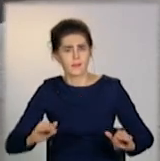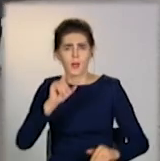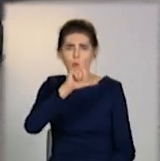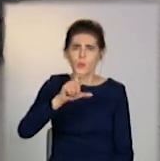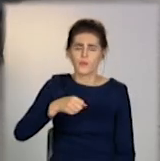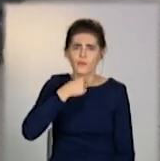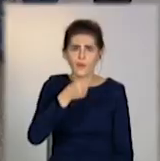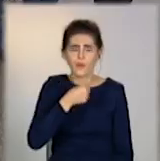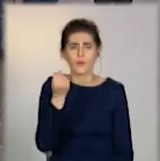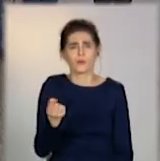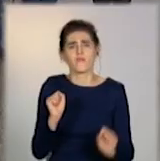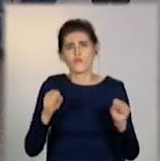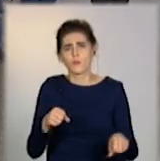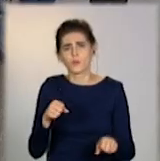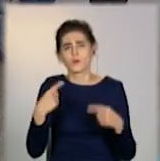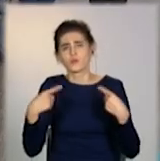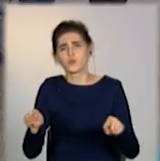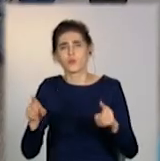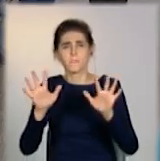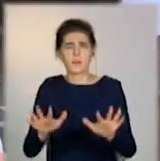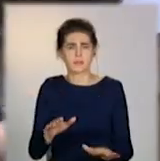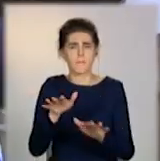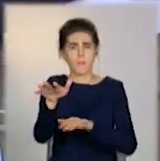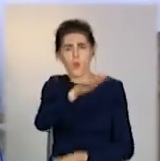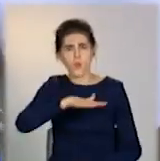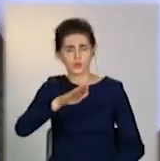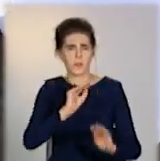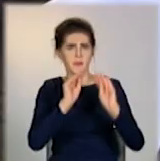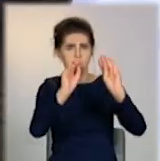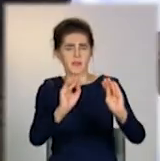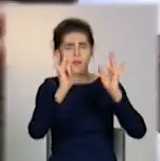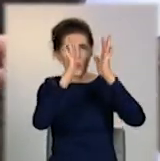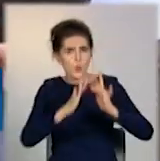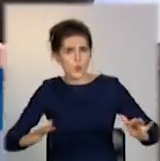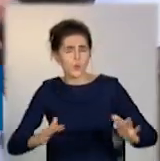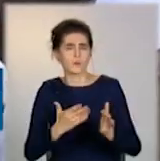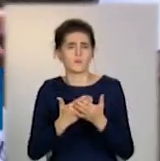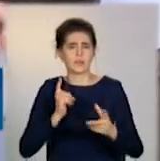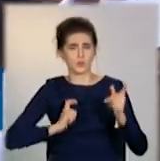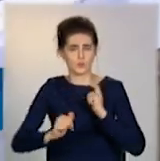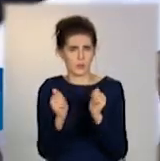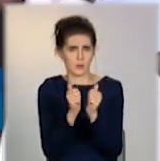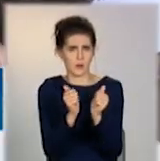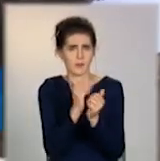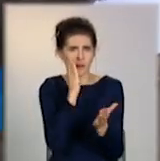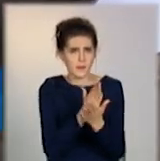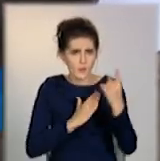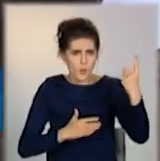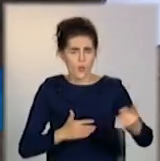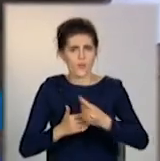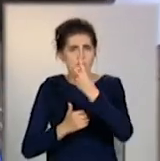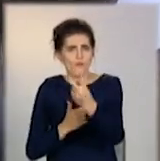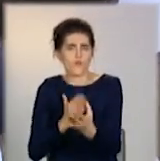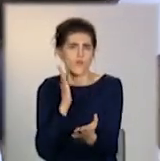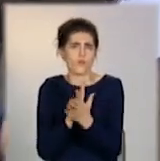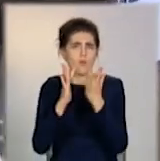прикрасити будь-яку ялинку, що росте неподалік площі. От у нас стоїть возле інституту одна, вторая, возле ДК у нас стоїть